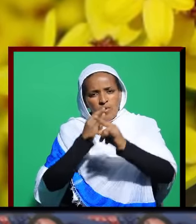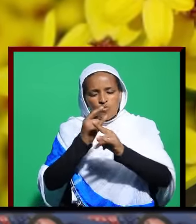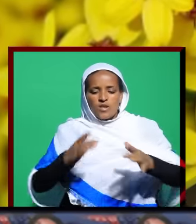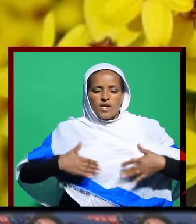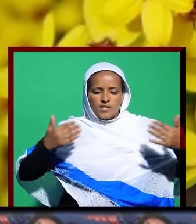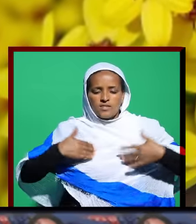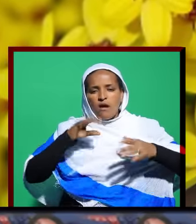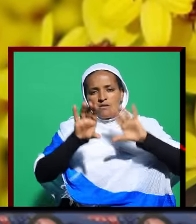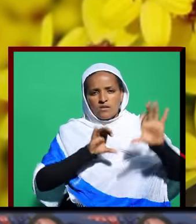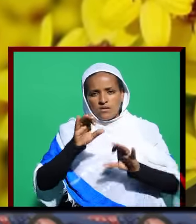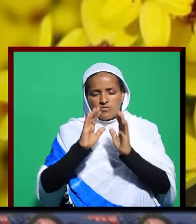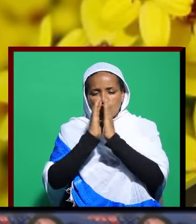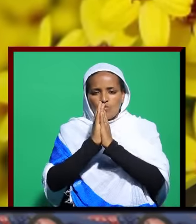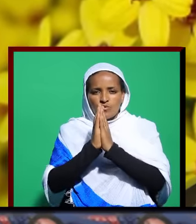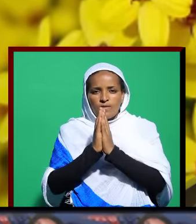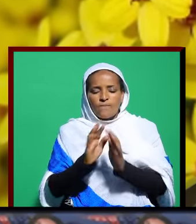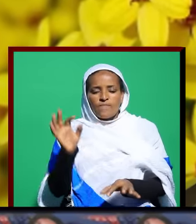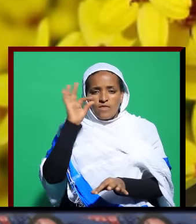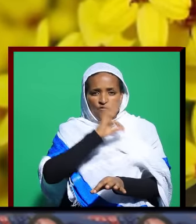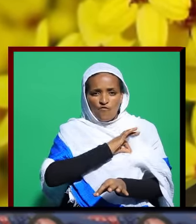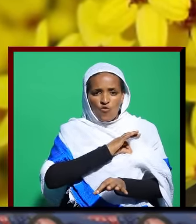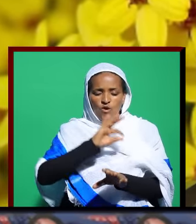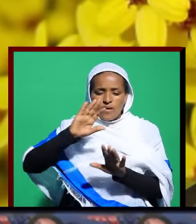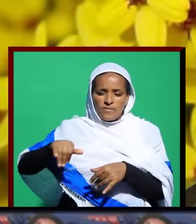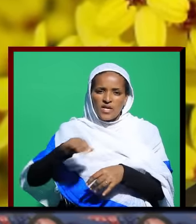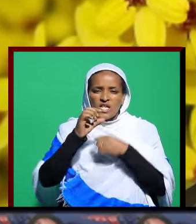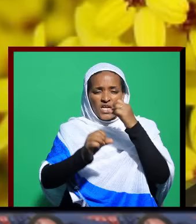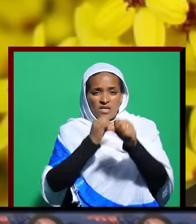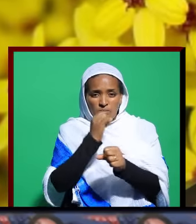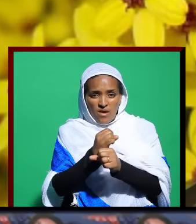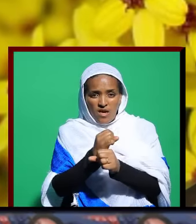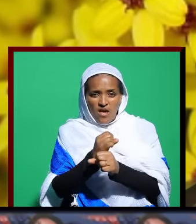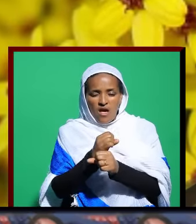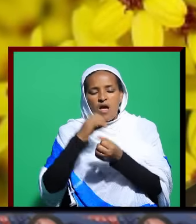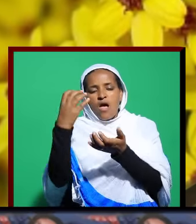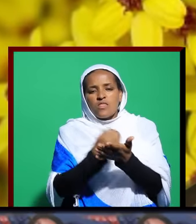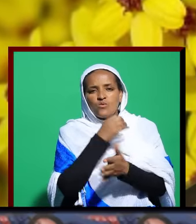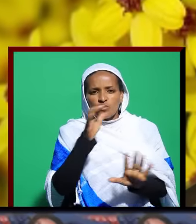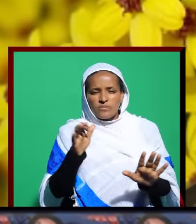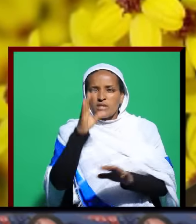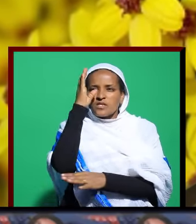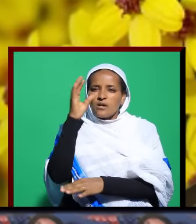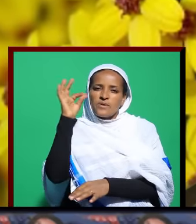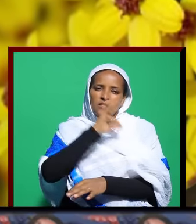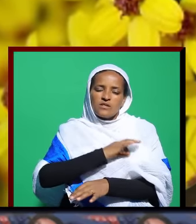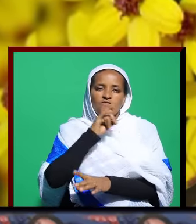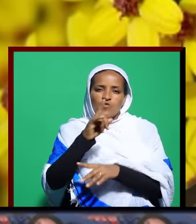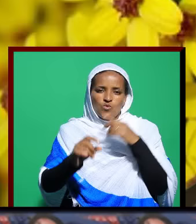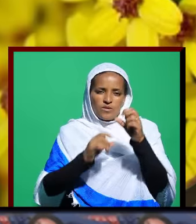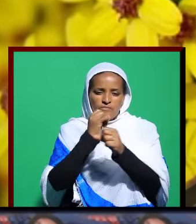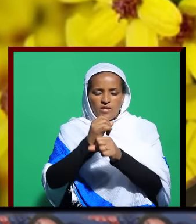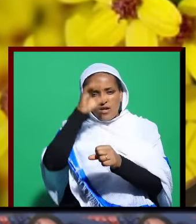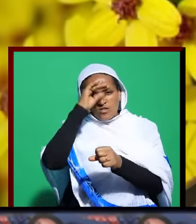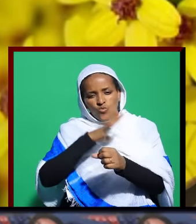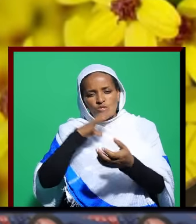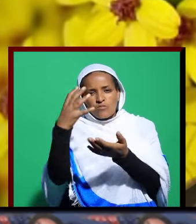የፍስሐ አድርግልኝ። እንደውም ጸሎታቸው ምንድን ነው የሚሉት? ተርፎ ከሚቀር እድሜ አትንፈገኝ። ምንድን ነው ምን ማለት ነው? ለእግዚአብሔር ትርፍ ነው